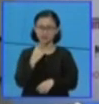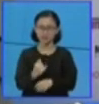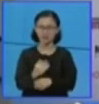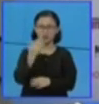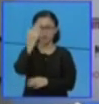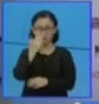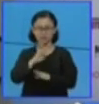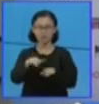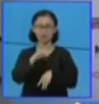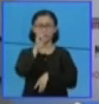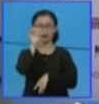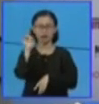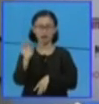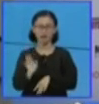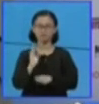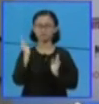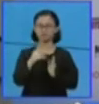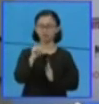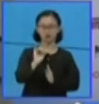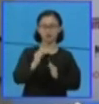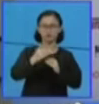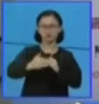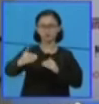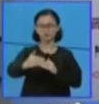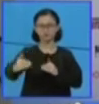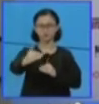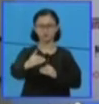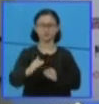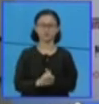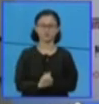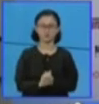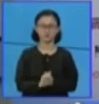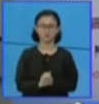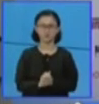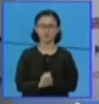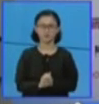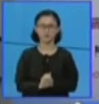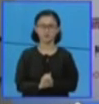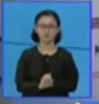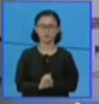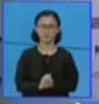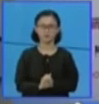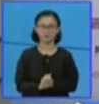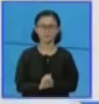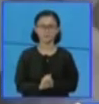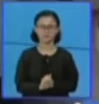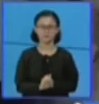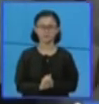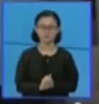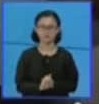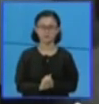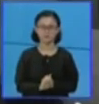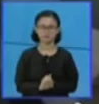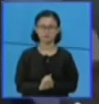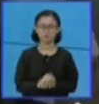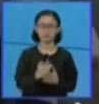terus, bukan hanya sampai di sini, tapi untuk dapat dilakukan lagi di masa-masa yang akan datang.